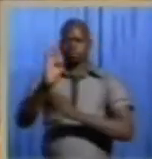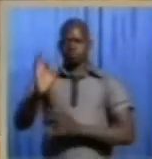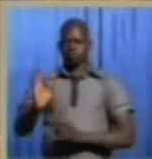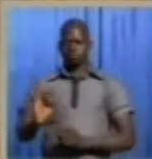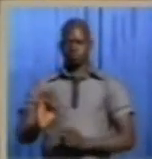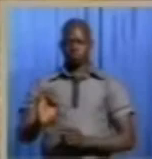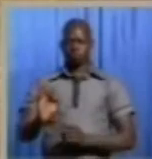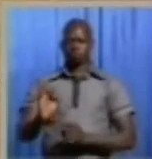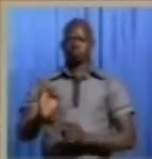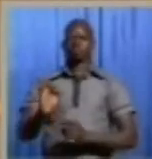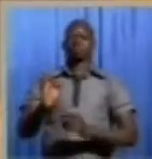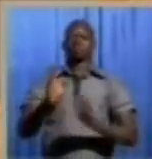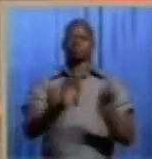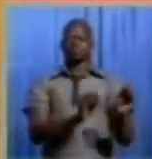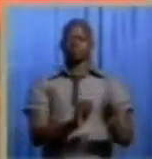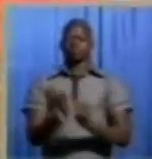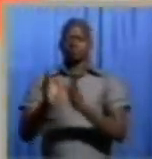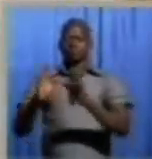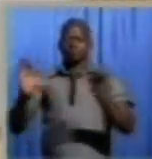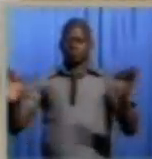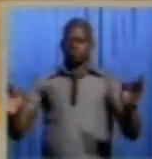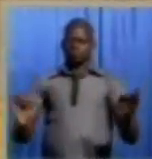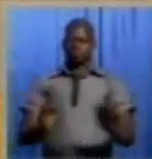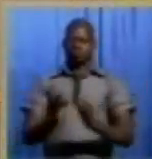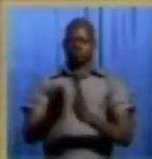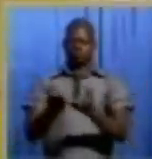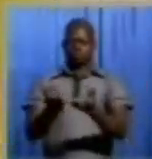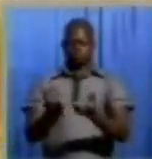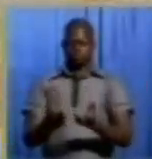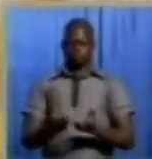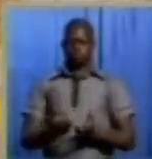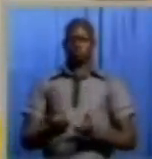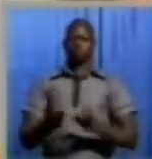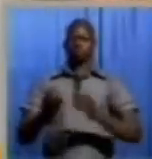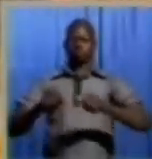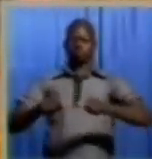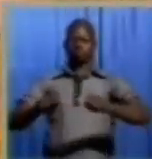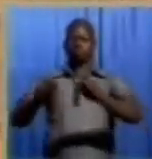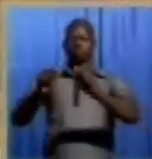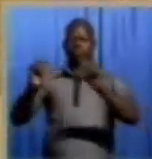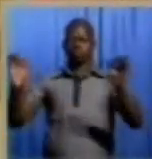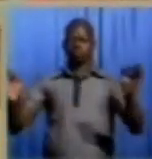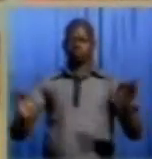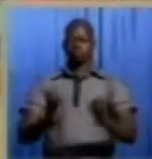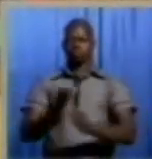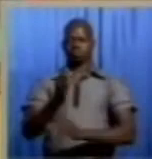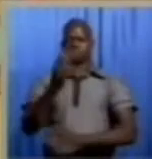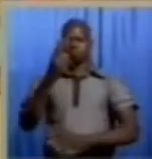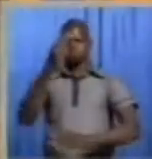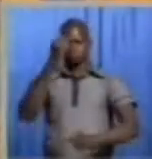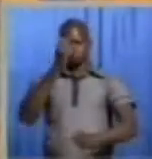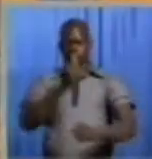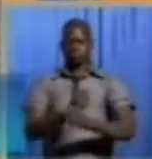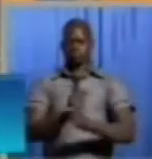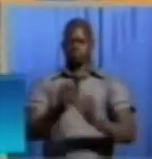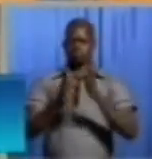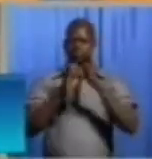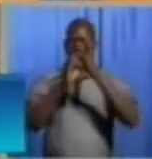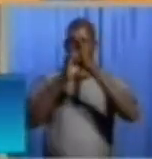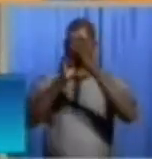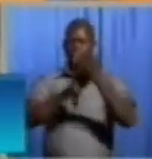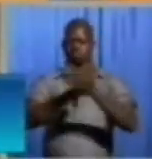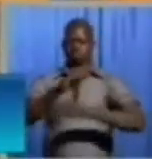burkinabé. Les organisateurs du Festico envisagent institutionnaliser ce festival en biennale à l'image de la Semaine nationale